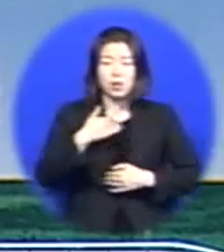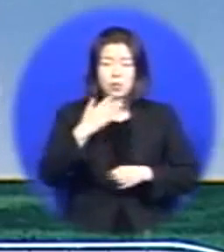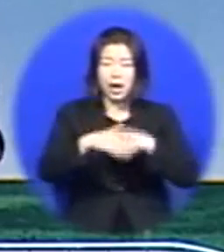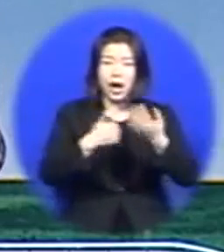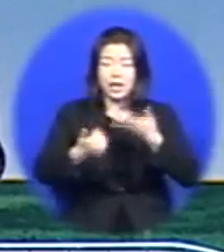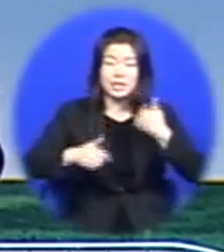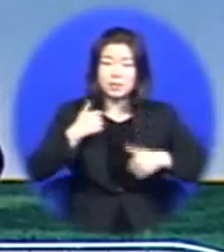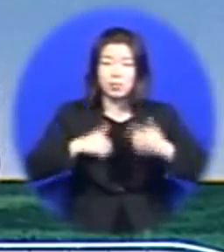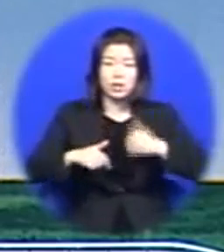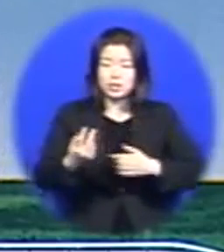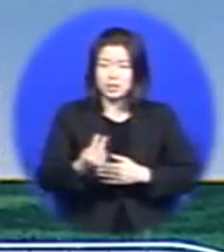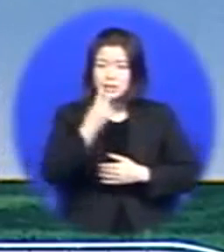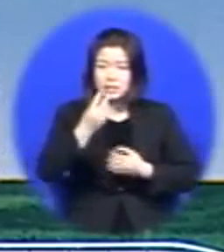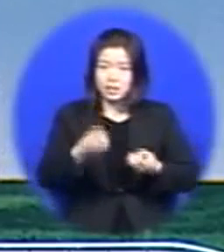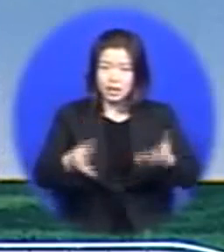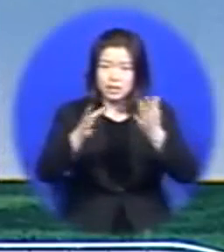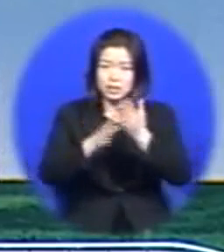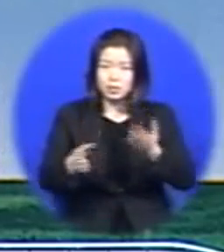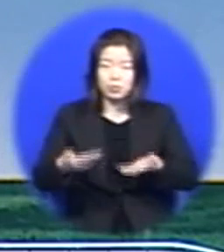기뻐하시는 산제물로 바치라.